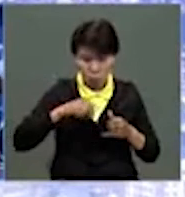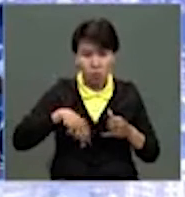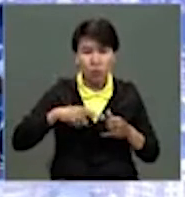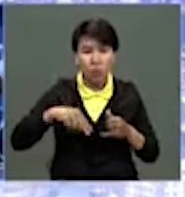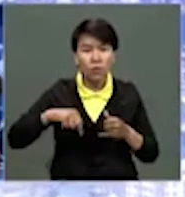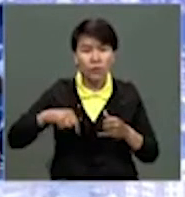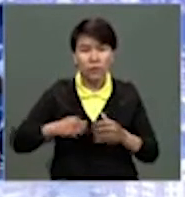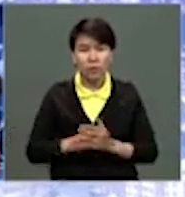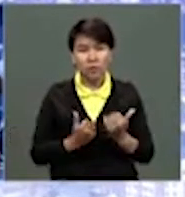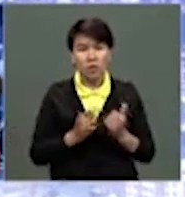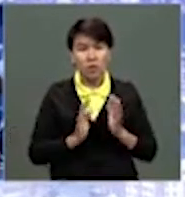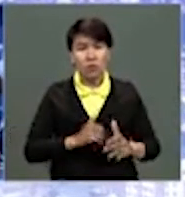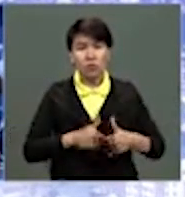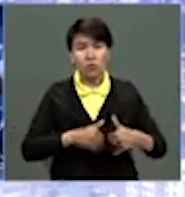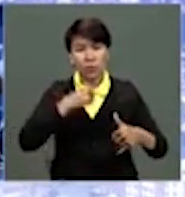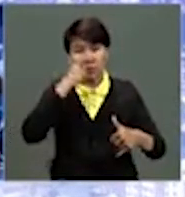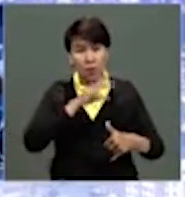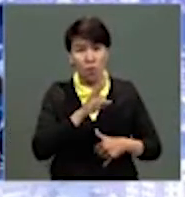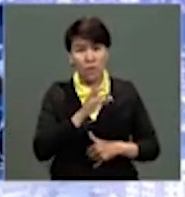ก็จะผ่อนคลายเกณฑ์นี้เข้าไปเพื่อหาคนเข้ามาตรวจให้มากขึ้นตอนนี้ตรวจกันแบบได้ไป6